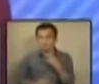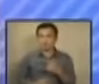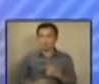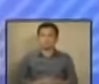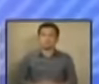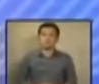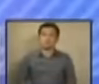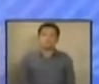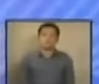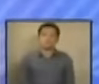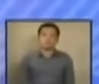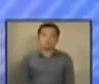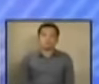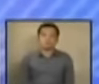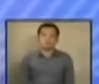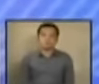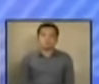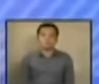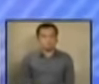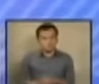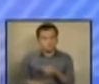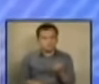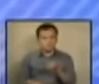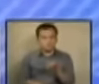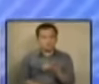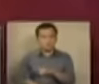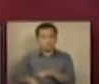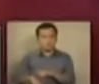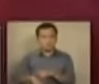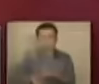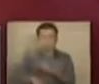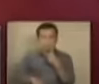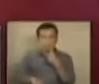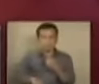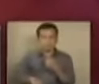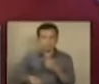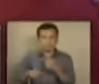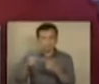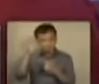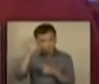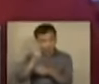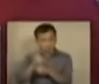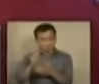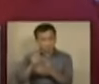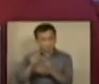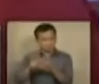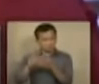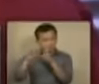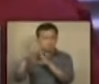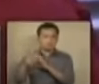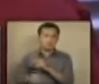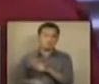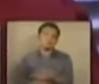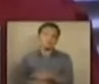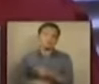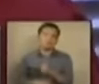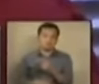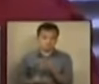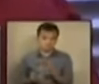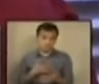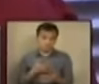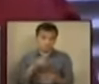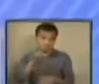ko. Yung mga oras na yon, siya ho ba'y nasa tamang pag-iisip o dahil kargado na ho siya ng pinagbabawal na gamot sa palagay niyo?